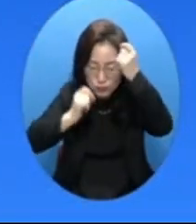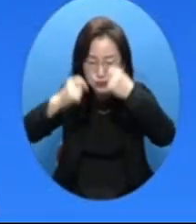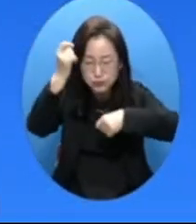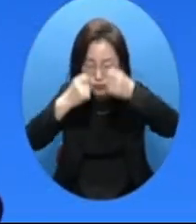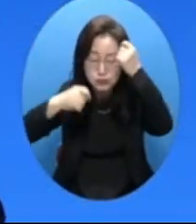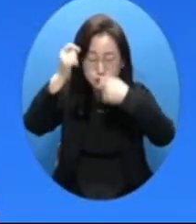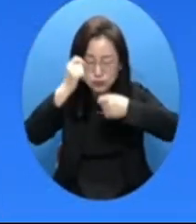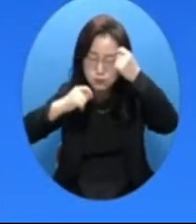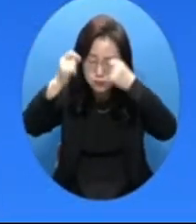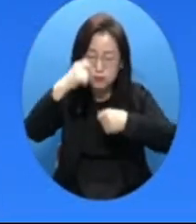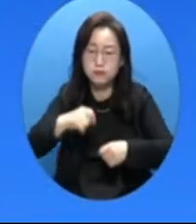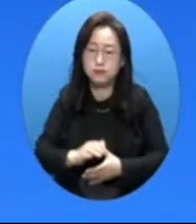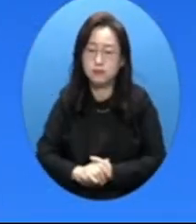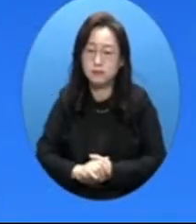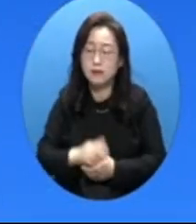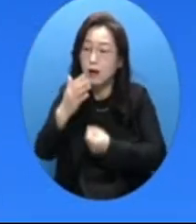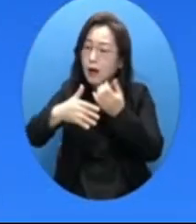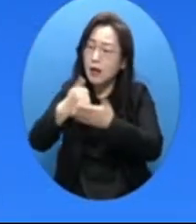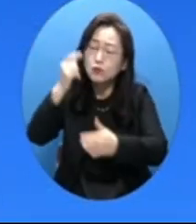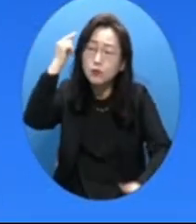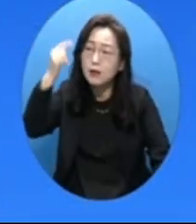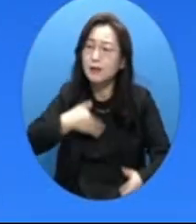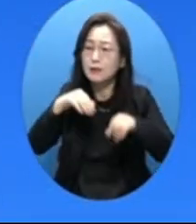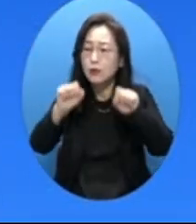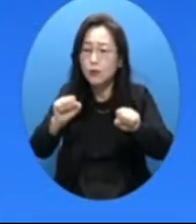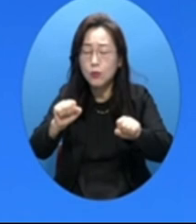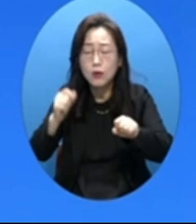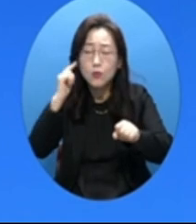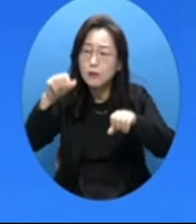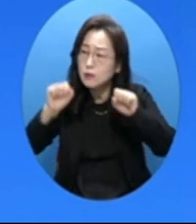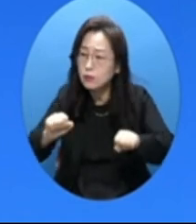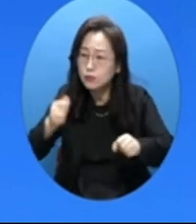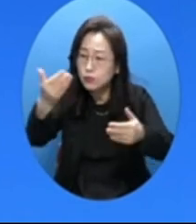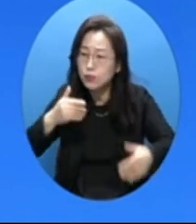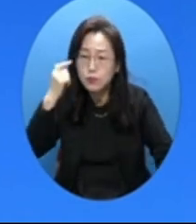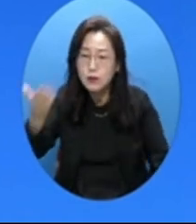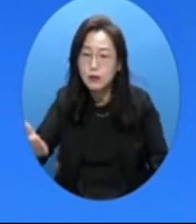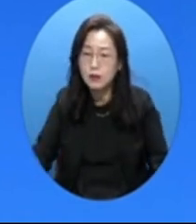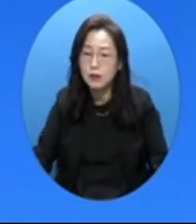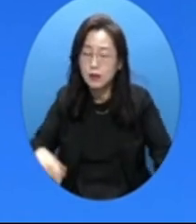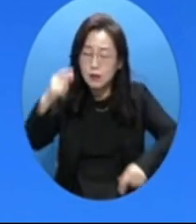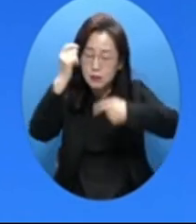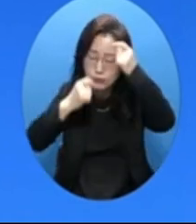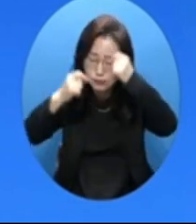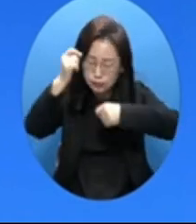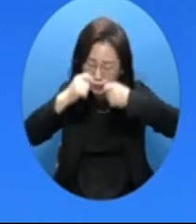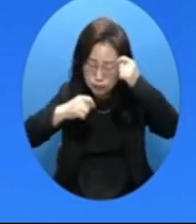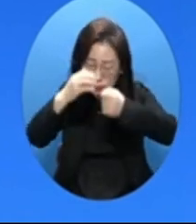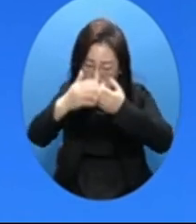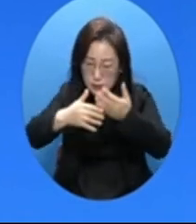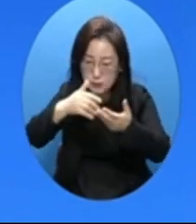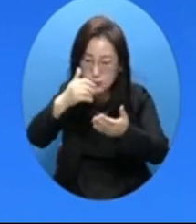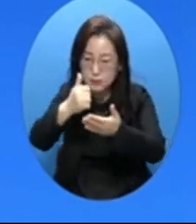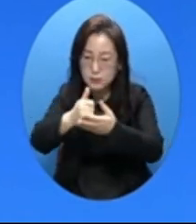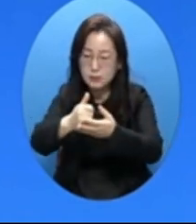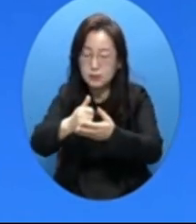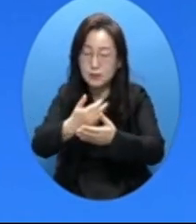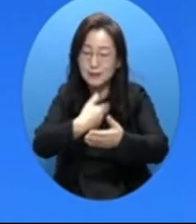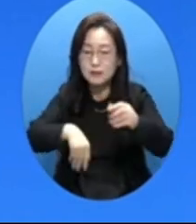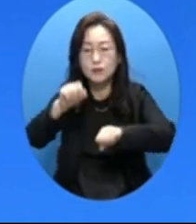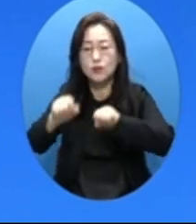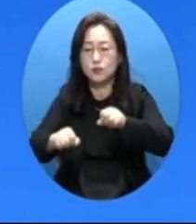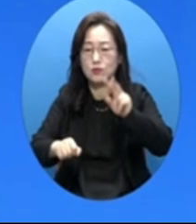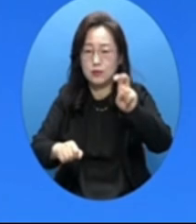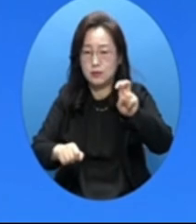그렇습니다 하나님 왜 저를 살려주셨습니까 왜 살려주셨습니까 물고 또 울고 기도하는데 하나님께서 사도행전 20장